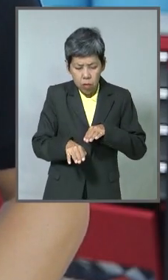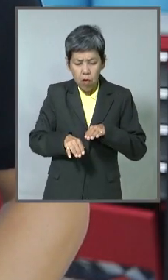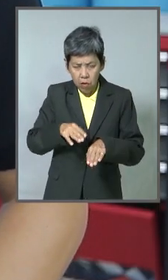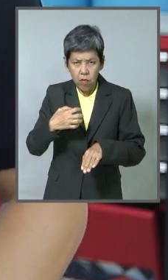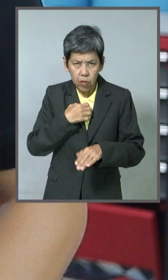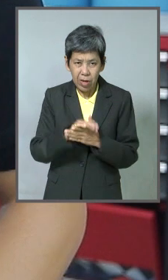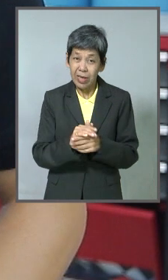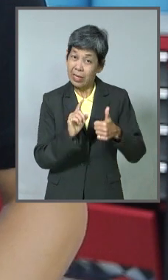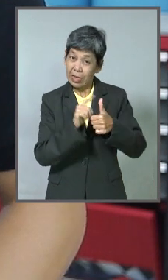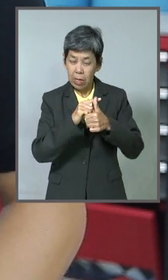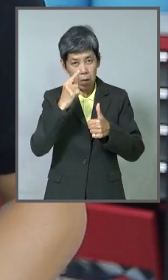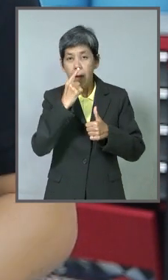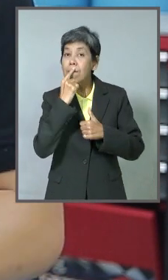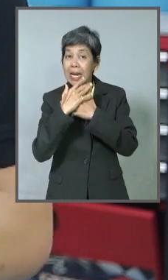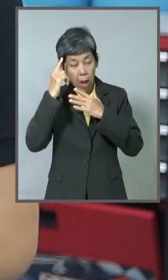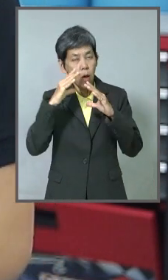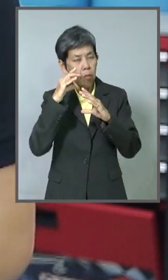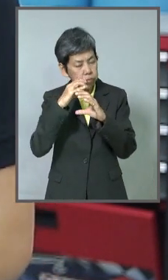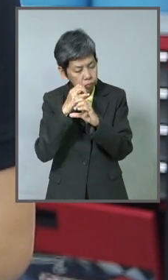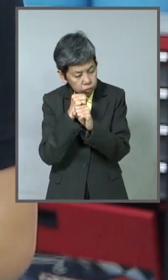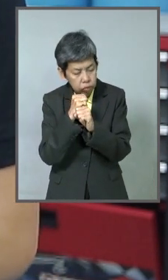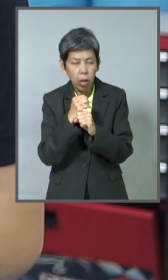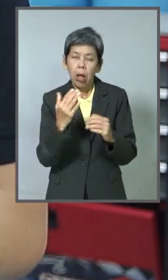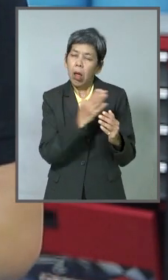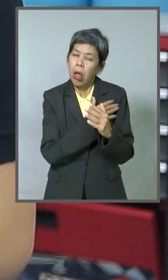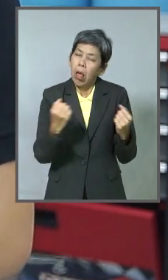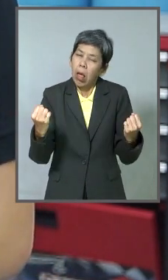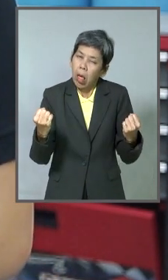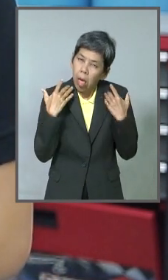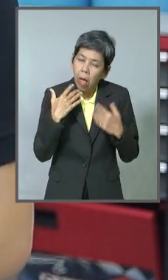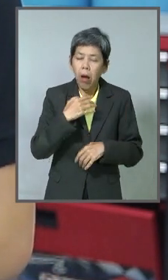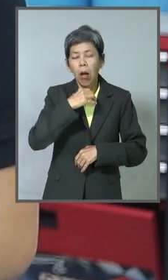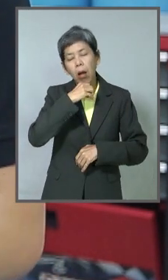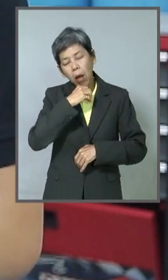กเดินทุกรูปแบบนะครับเช่นผู้ป่วยโรคหลอดเลือดสมองผู้ป่วยกล้ามเ